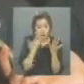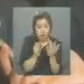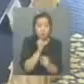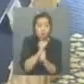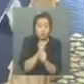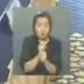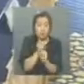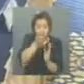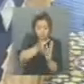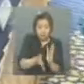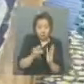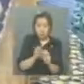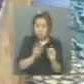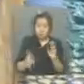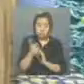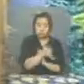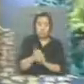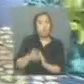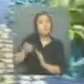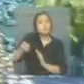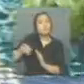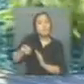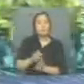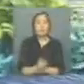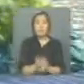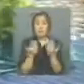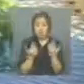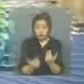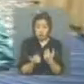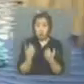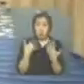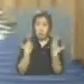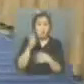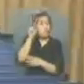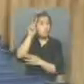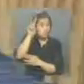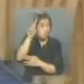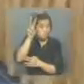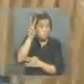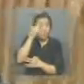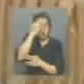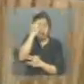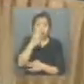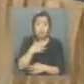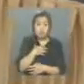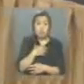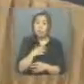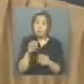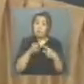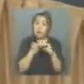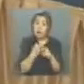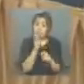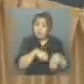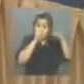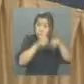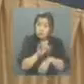ดนได้ครับ การประชุมครั้งนี้มีกำหนดเวลาไว้2วันนะคะโดยจะหลีกเลี่ยงการนำปัญหาที่ยังไม่ได้ข้อยุติขึ้นมาห